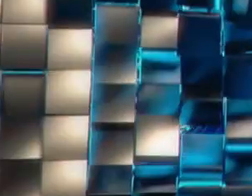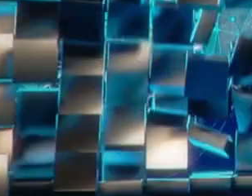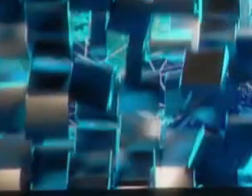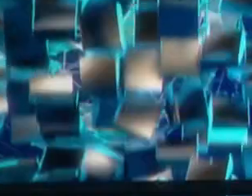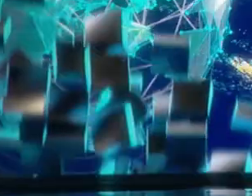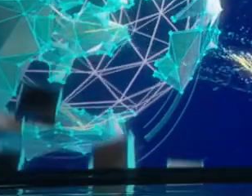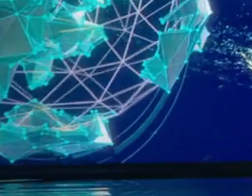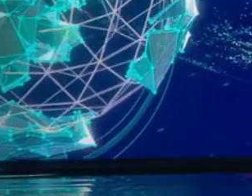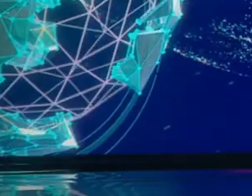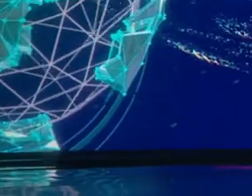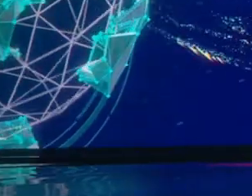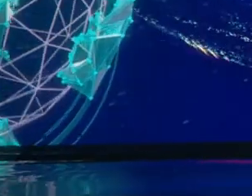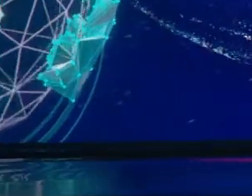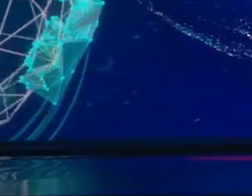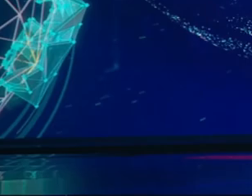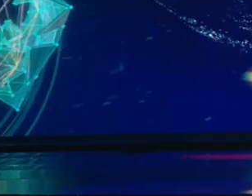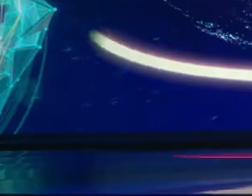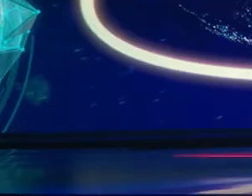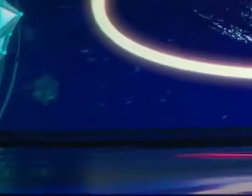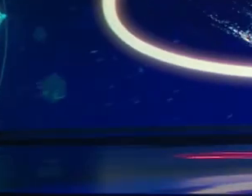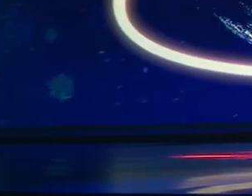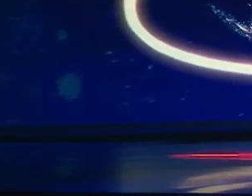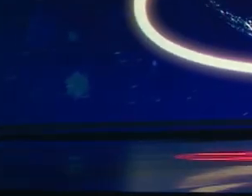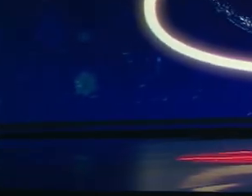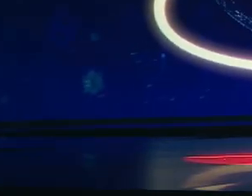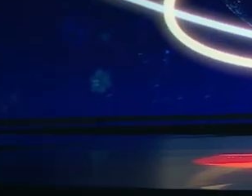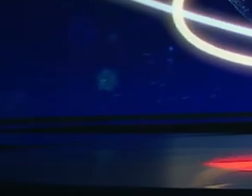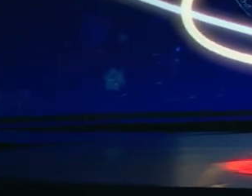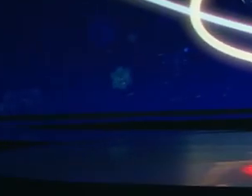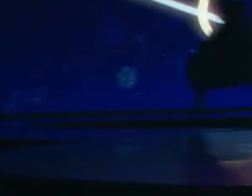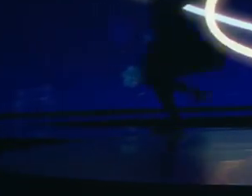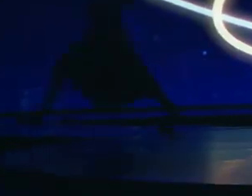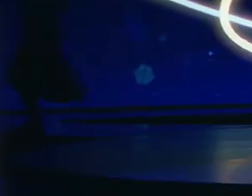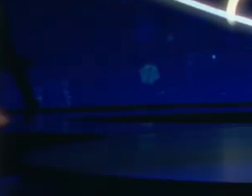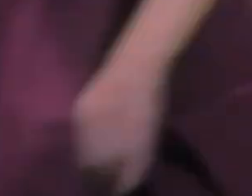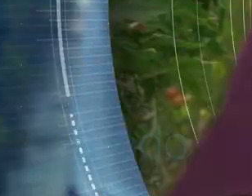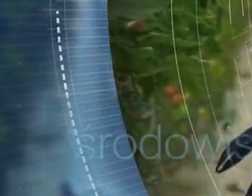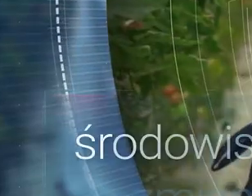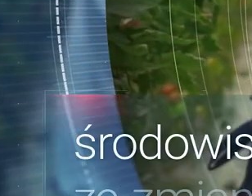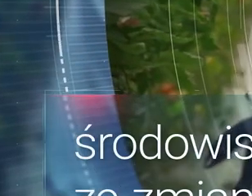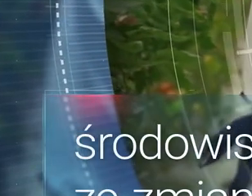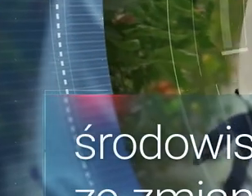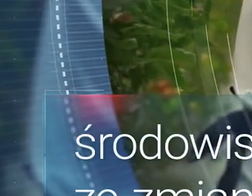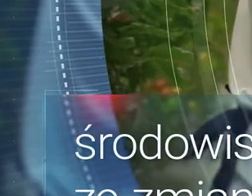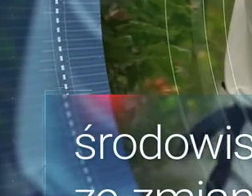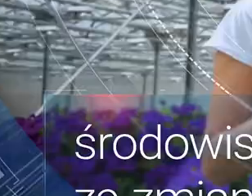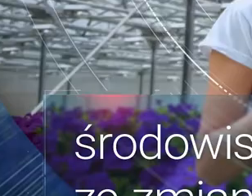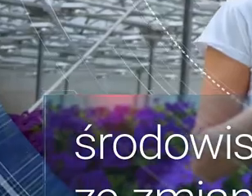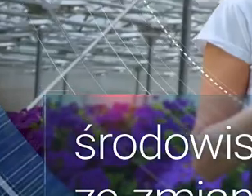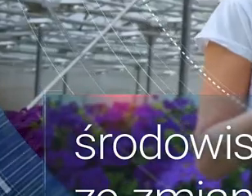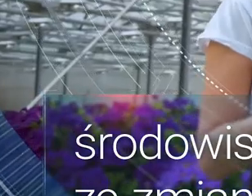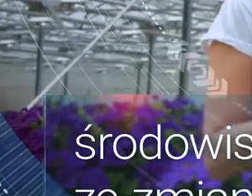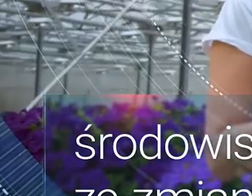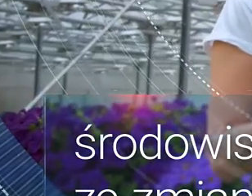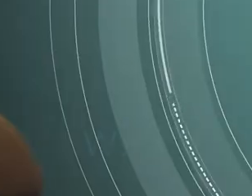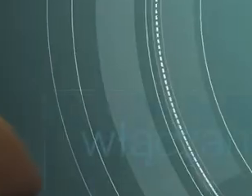Erasmus Plus. Europejski Korpus Solidarności. Nowe perspektywy, szersze horyzonty, środowisko i walka